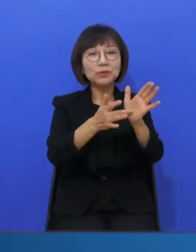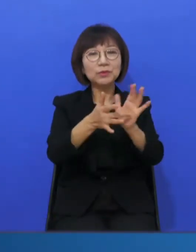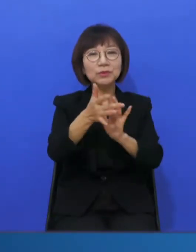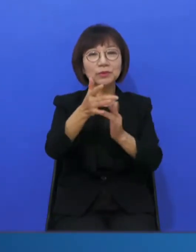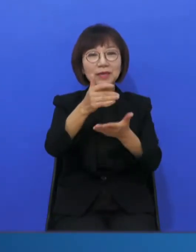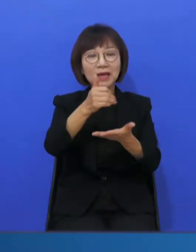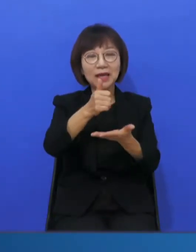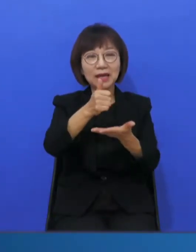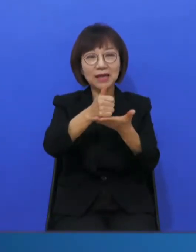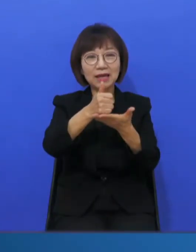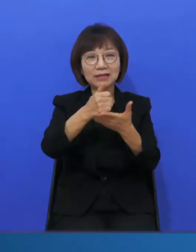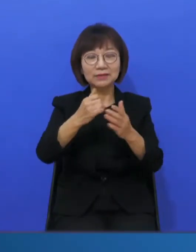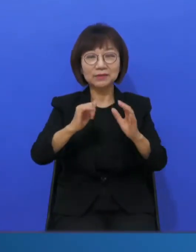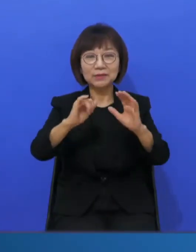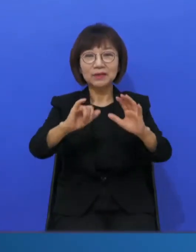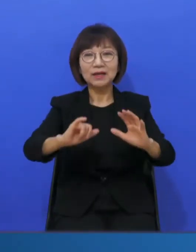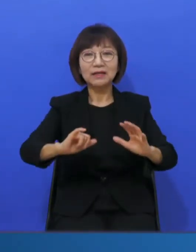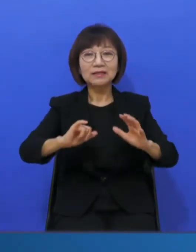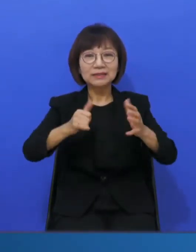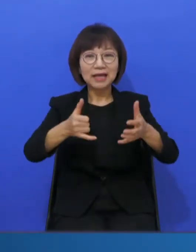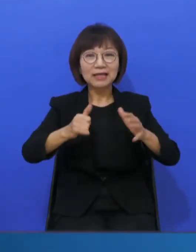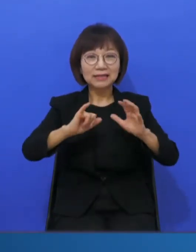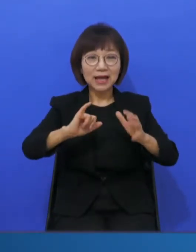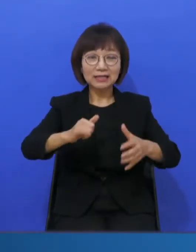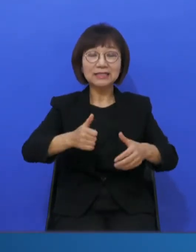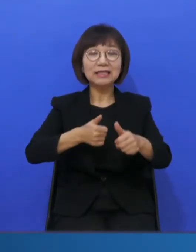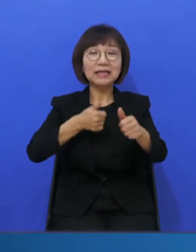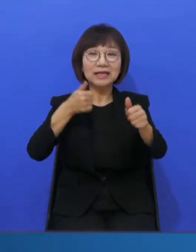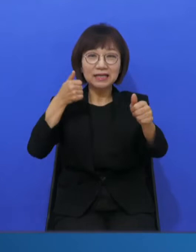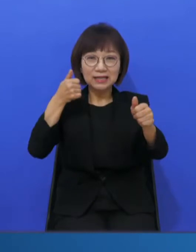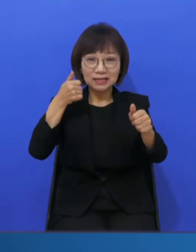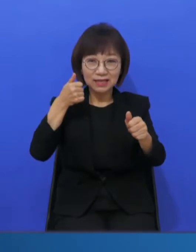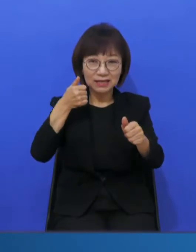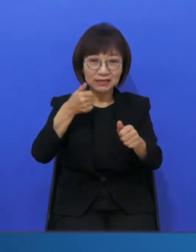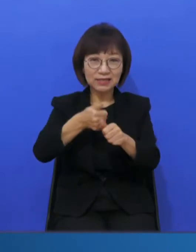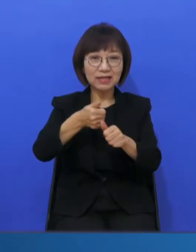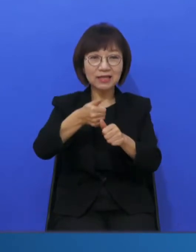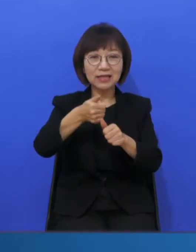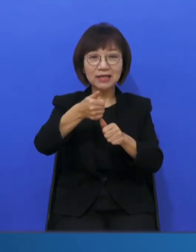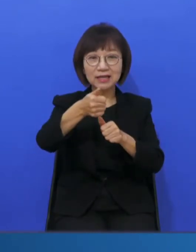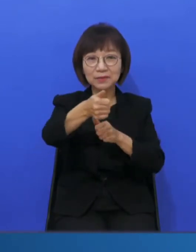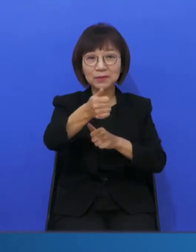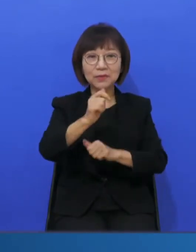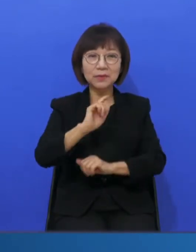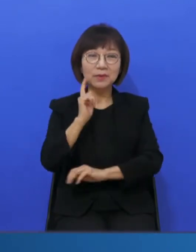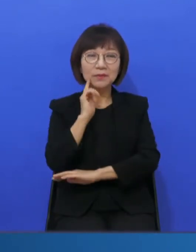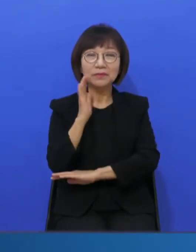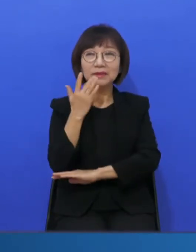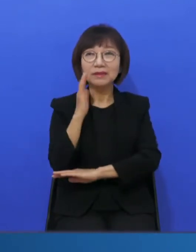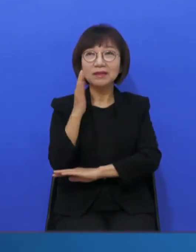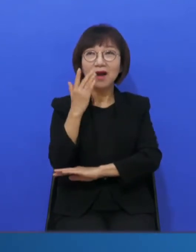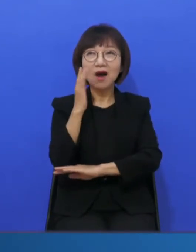구주 예수 세상을 이기신